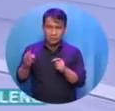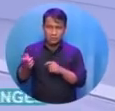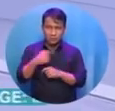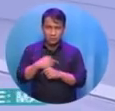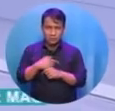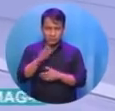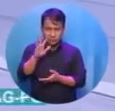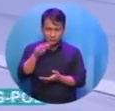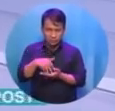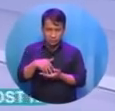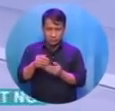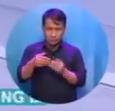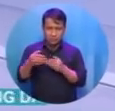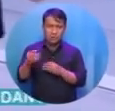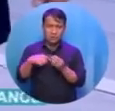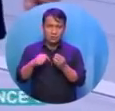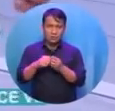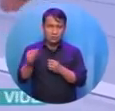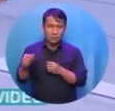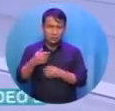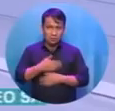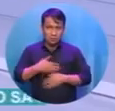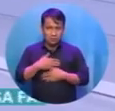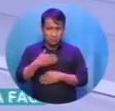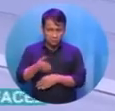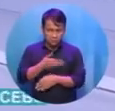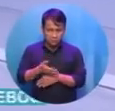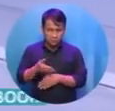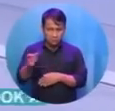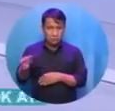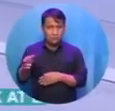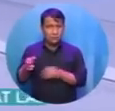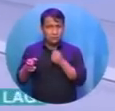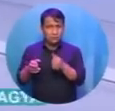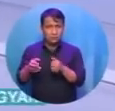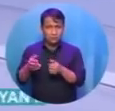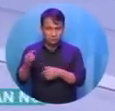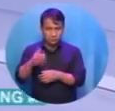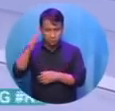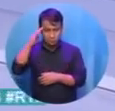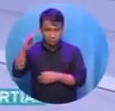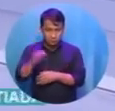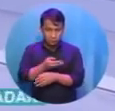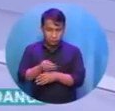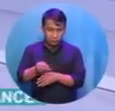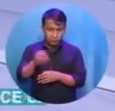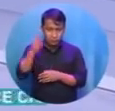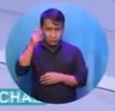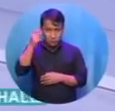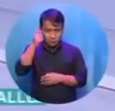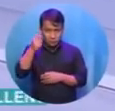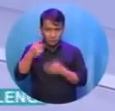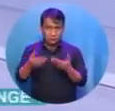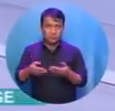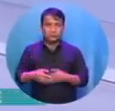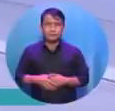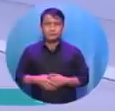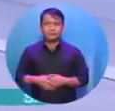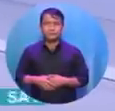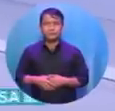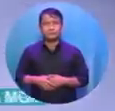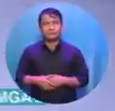na 5,000 pag nakanta niya yung yan, yung Idol in Action na music. Nasaan yung